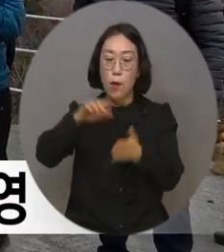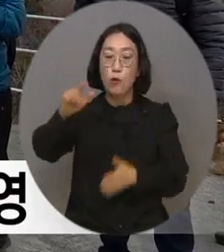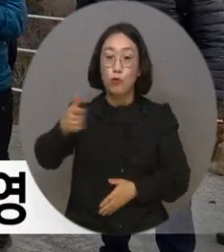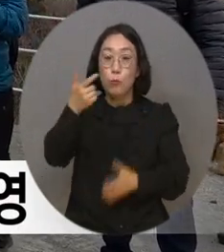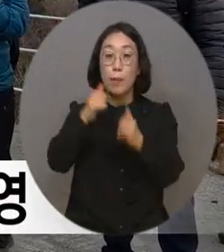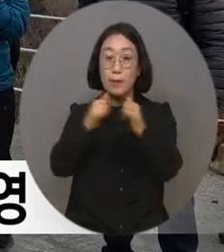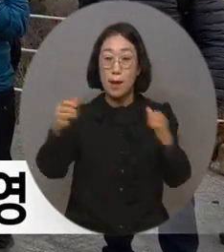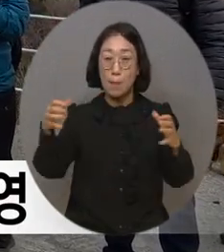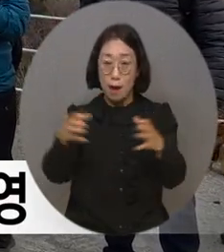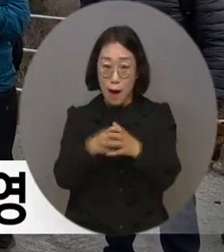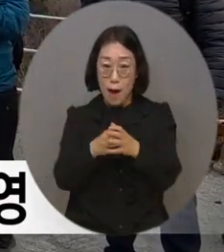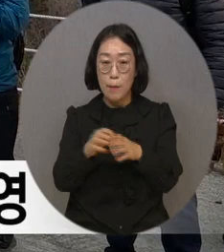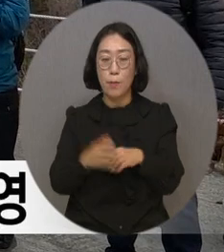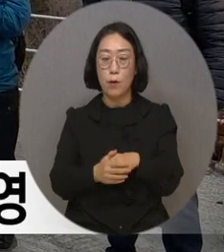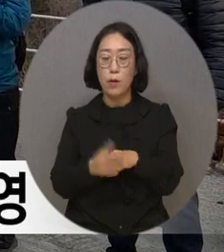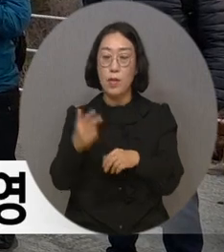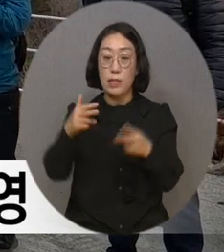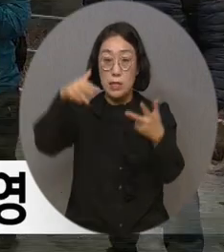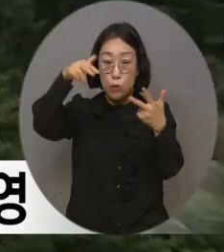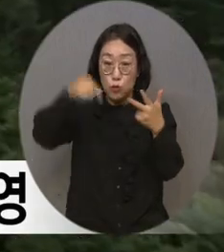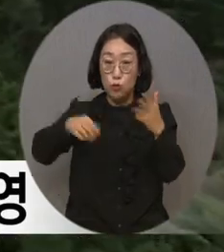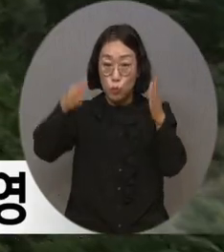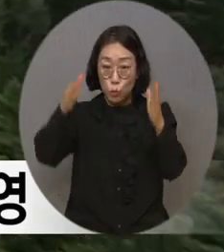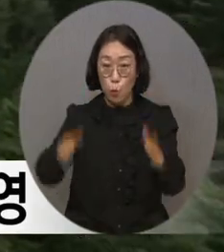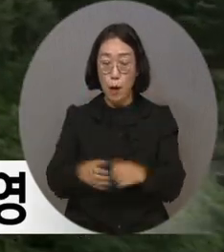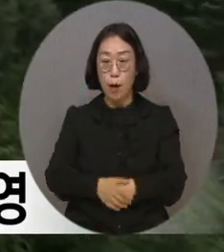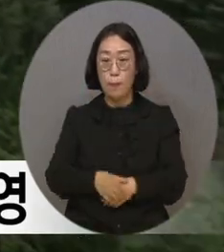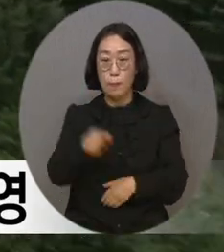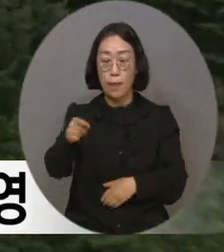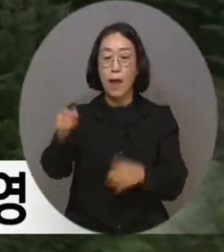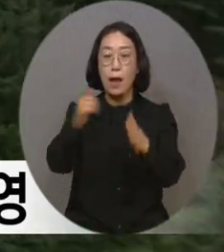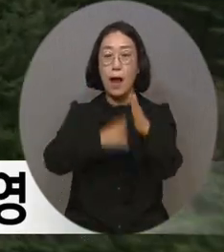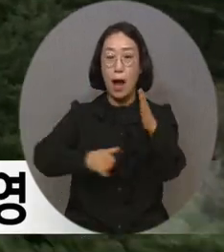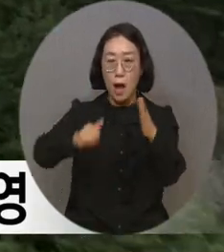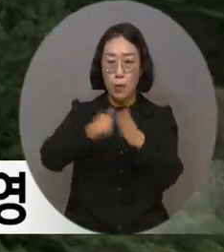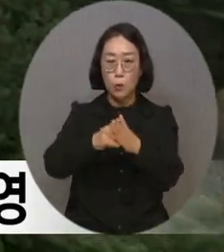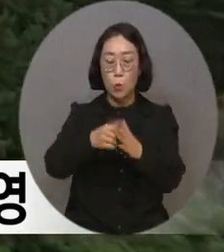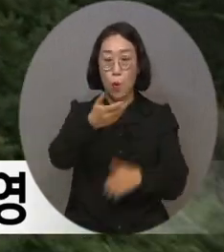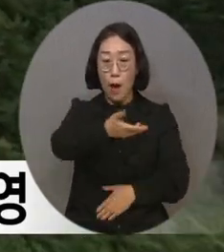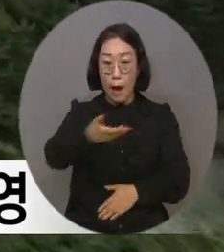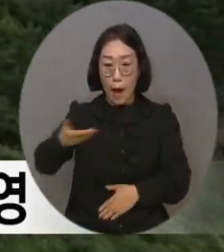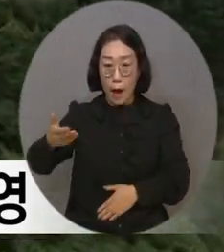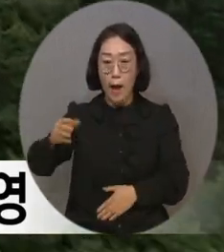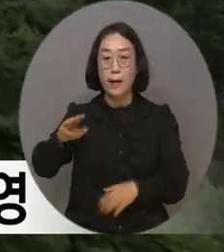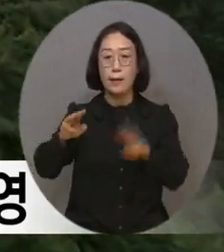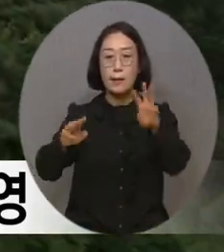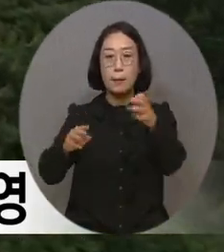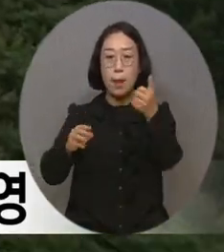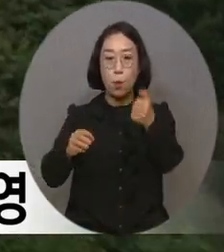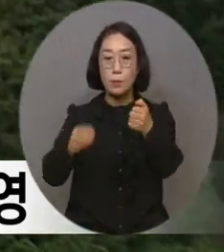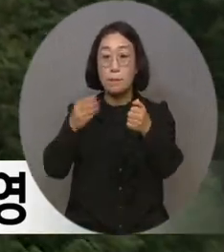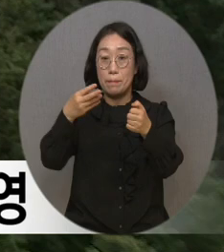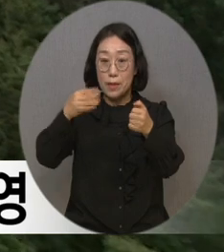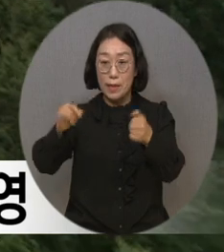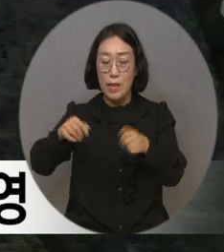명은 지난 입춘부터 7주 동안 전남교육가족 영산강 350리 걷기에